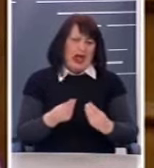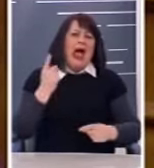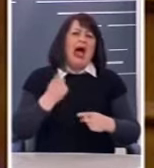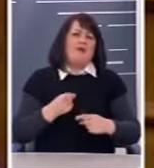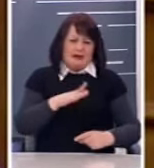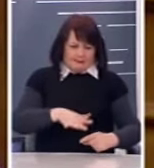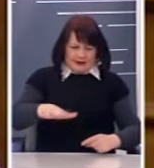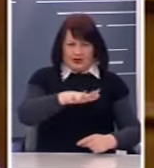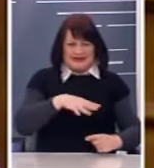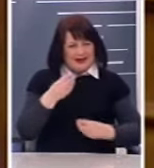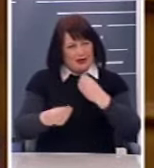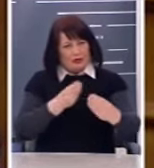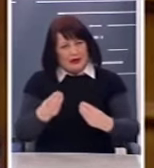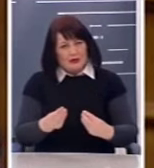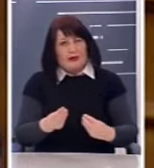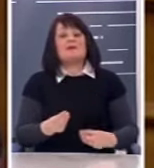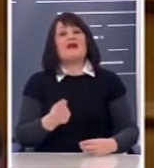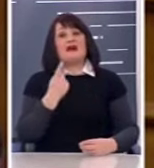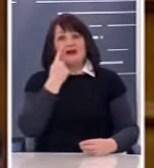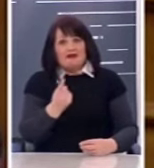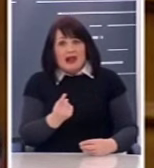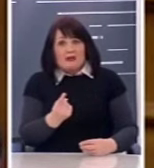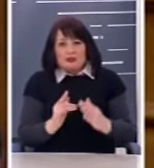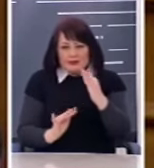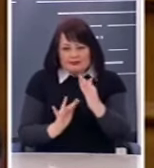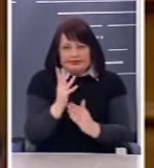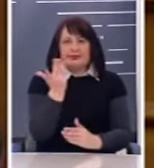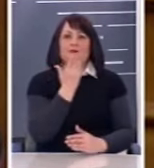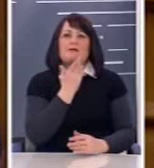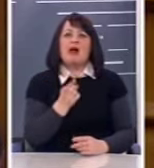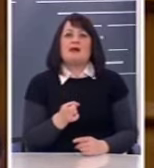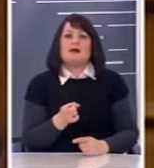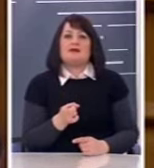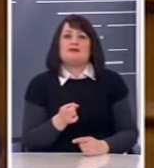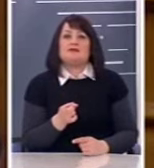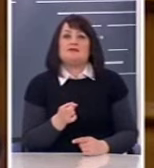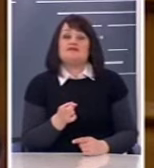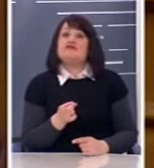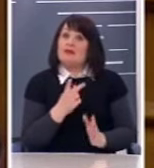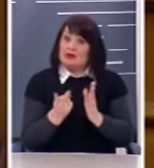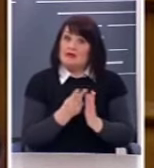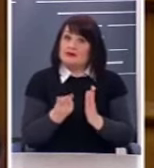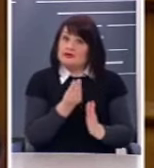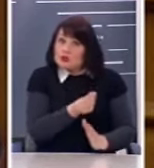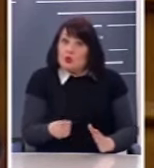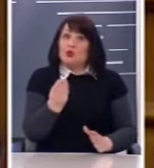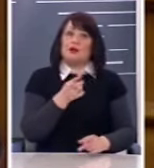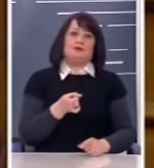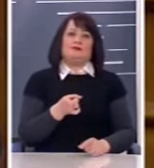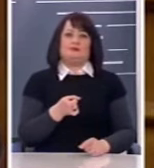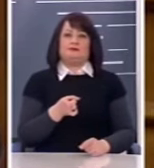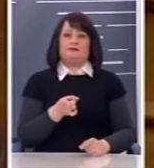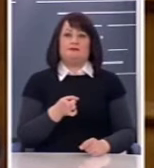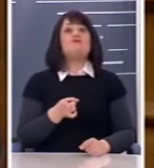περιοχές, η απόδοση είναι πολλαπλάσια, αλλά και βεβαίως